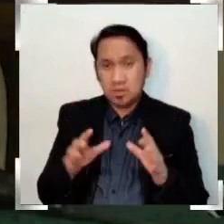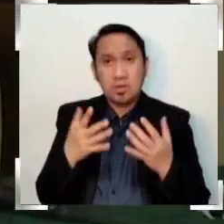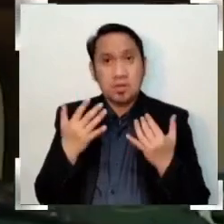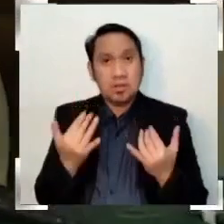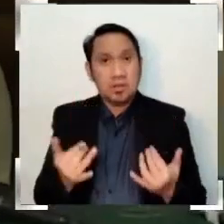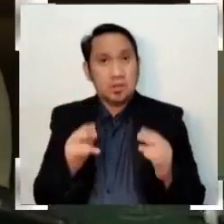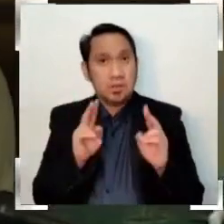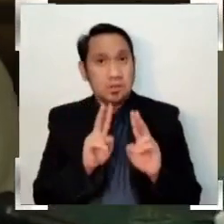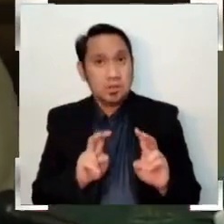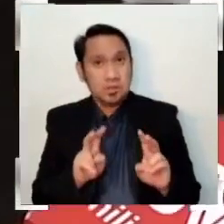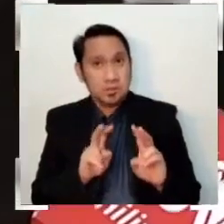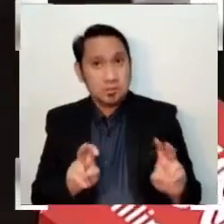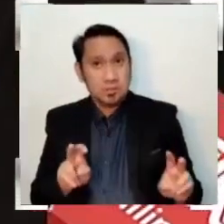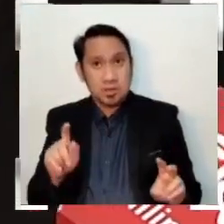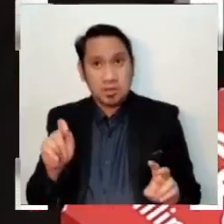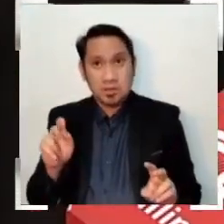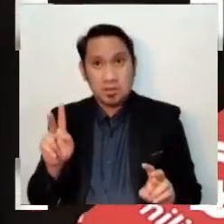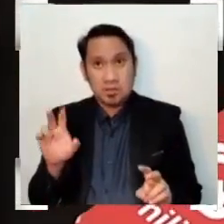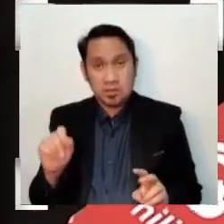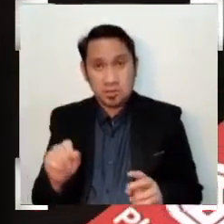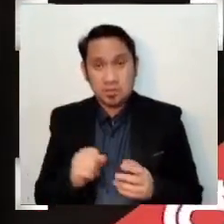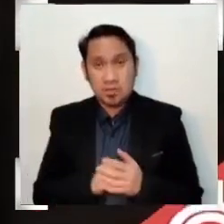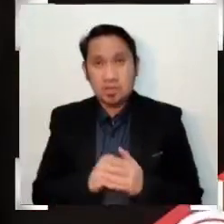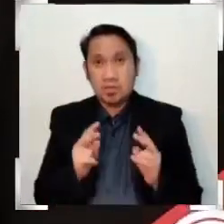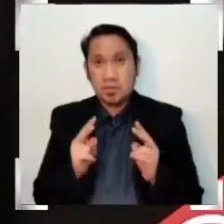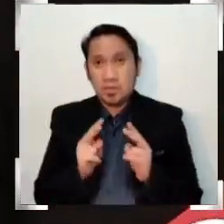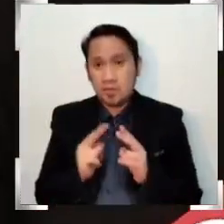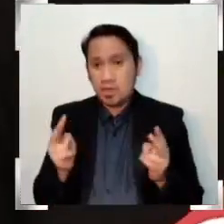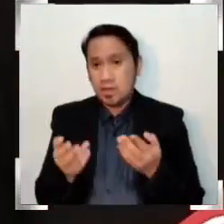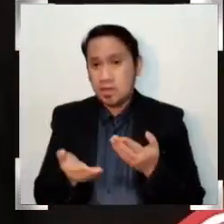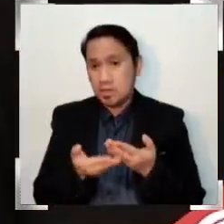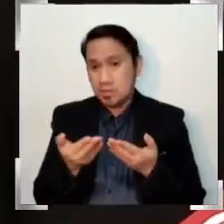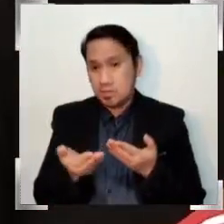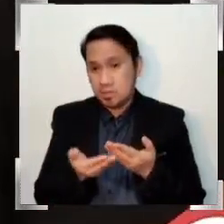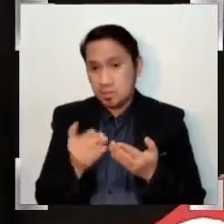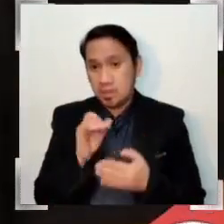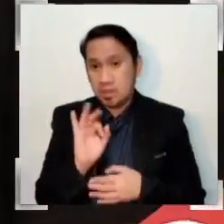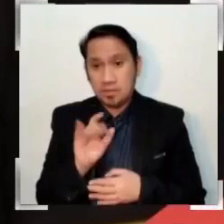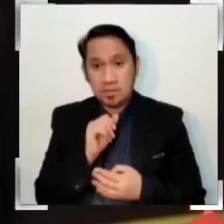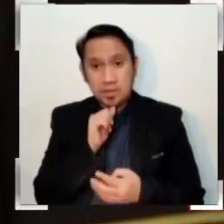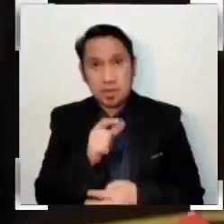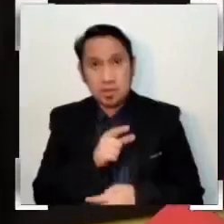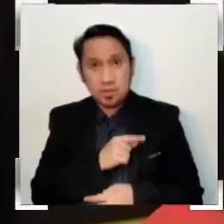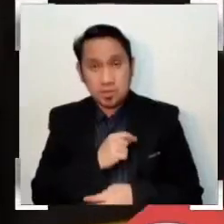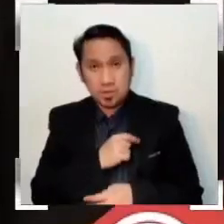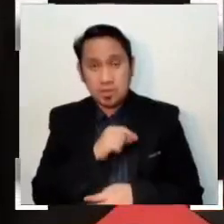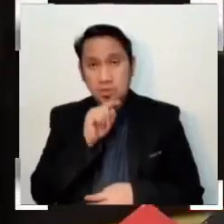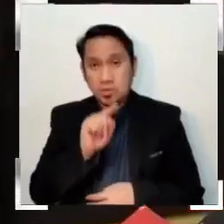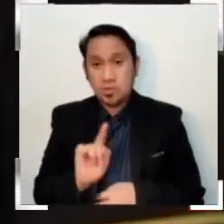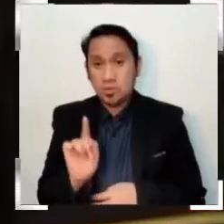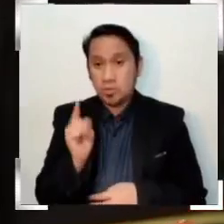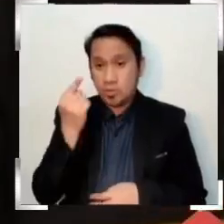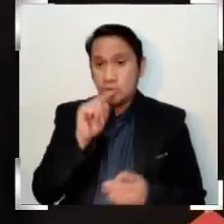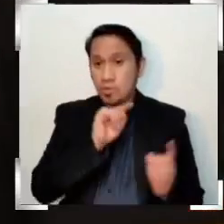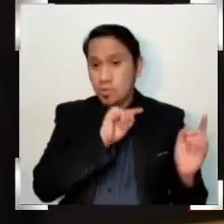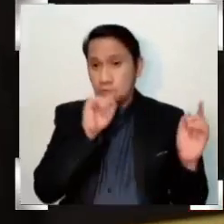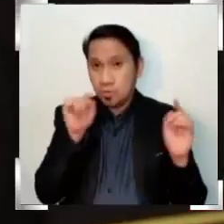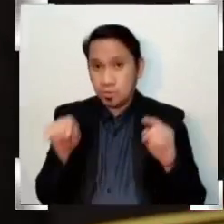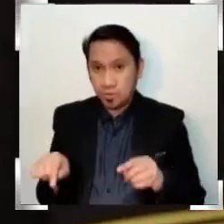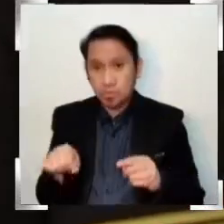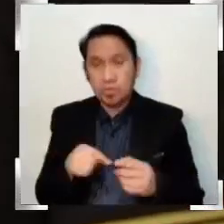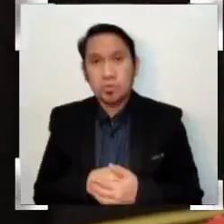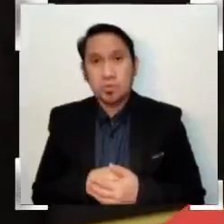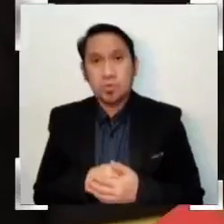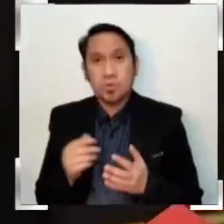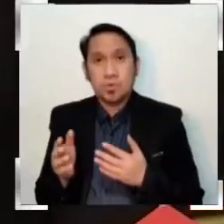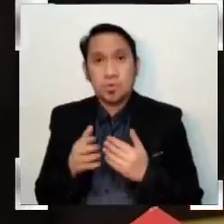si Teves. Simple lang talaga yan. If you are not guilty of anything, you will be the first to go to whatever